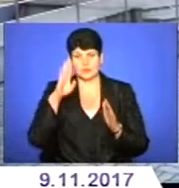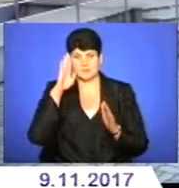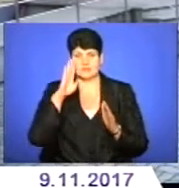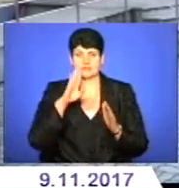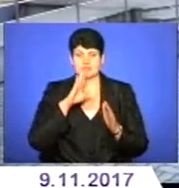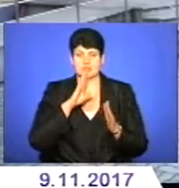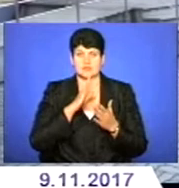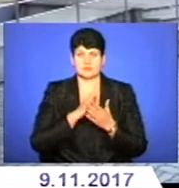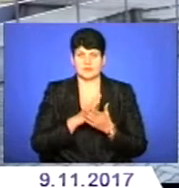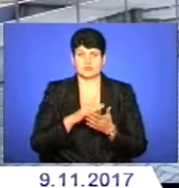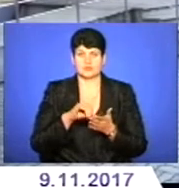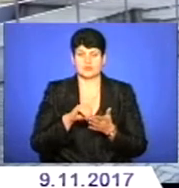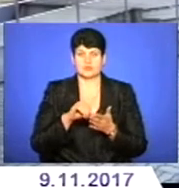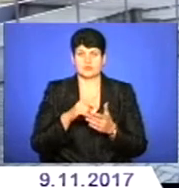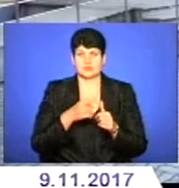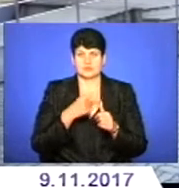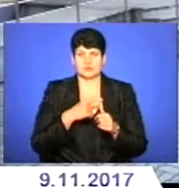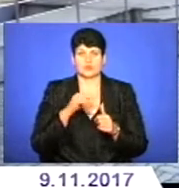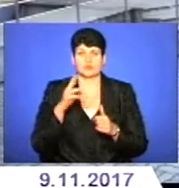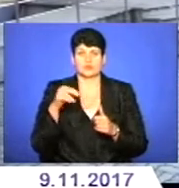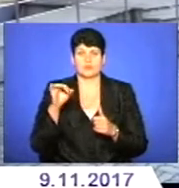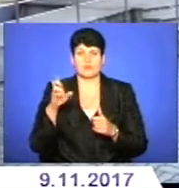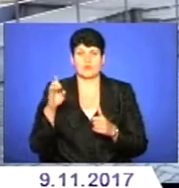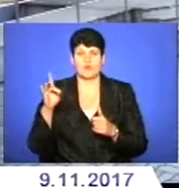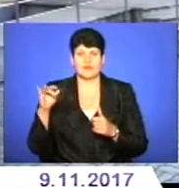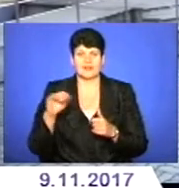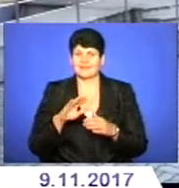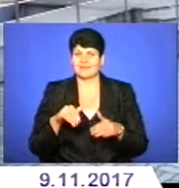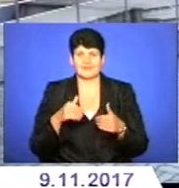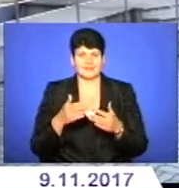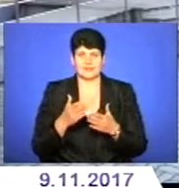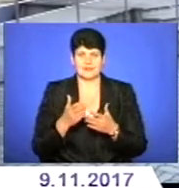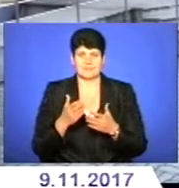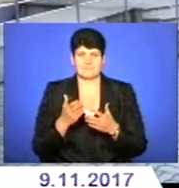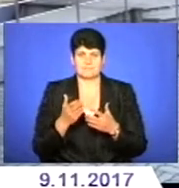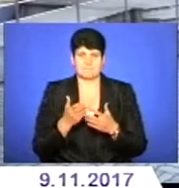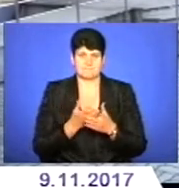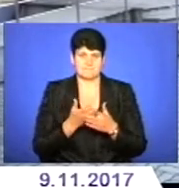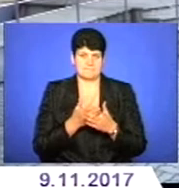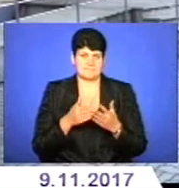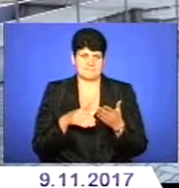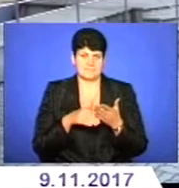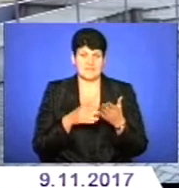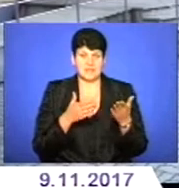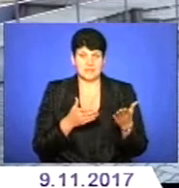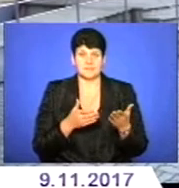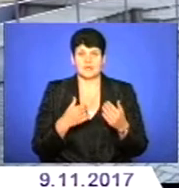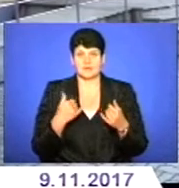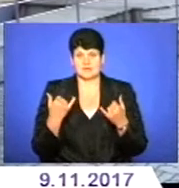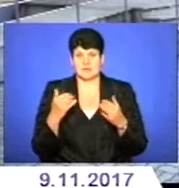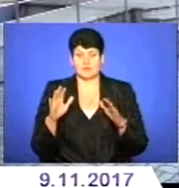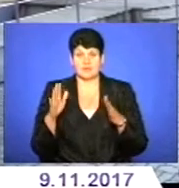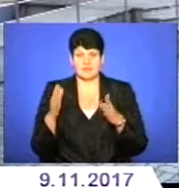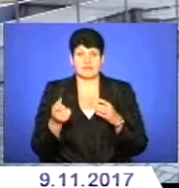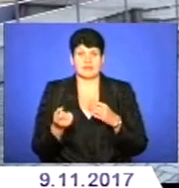отримали статус добровольця, але це локальний статус, який не надає тих всіх пільг. І в нас от в даний момент виникла потреба в